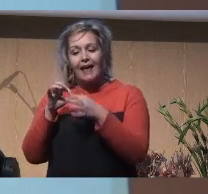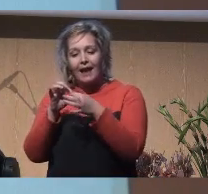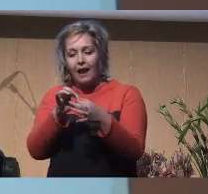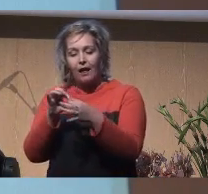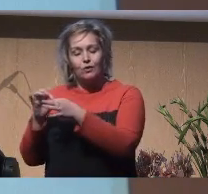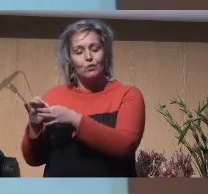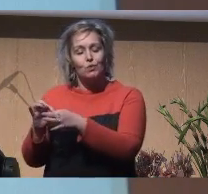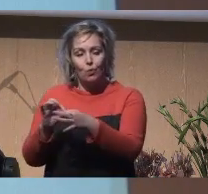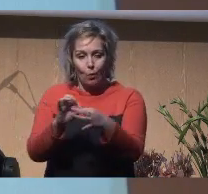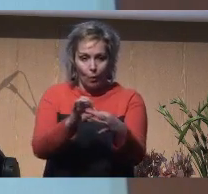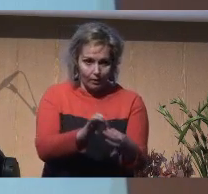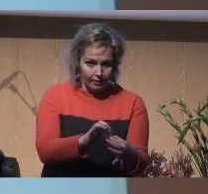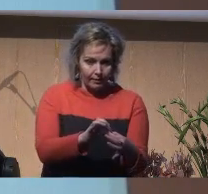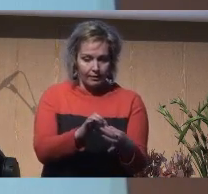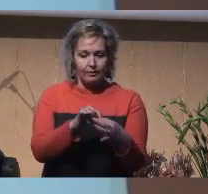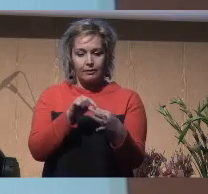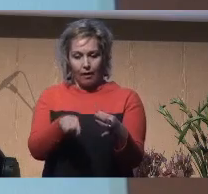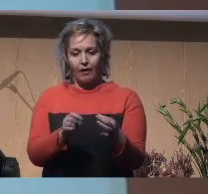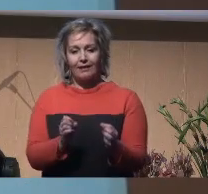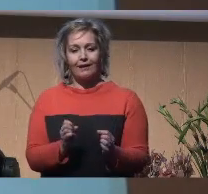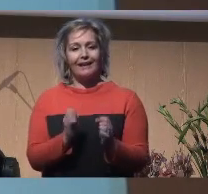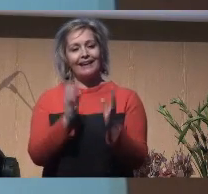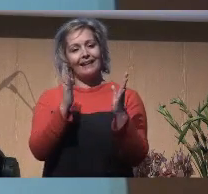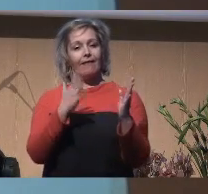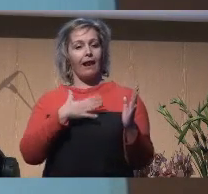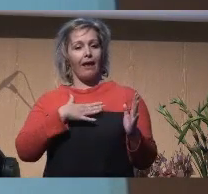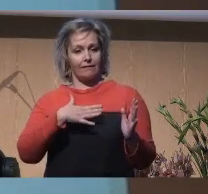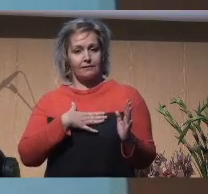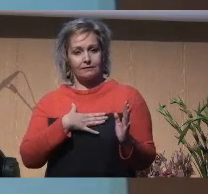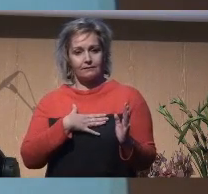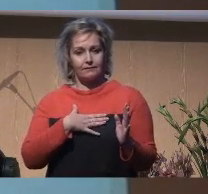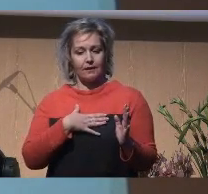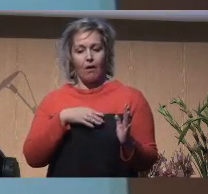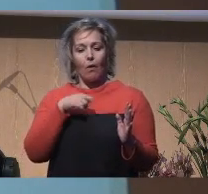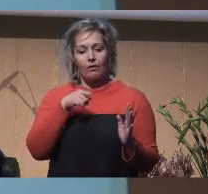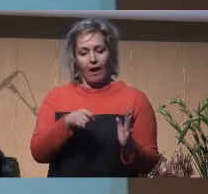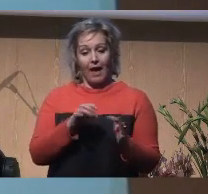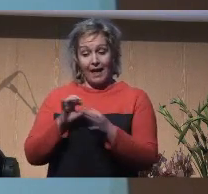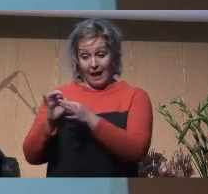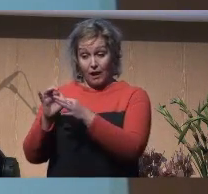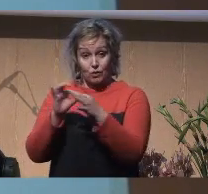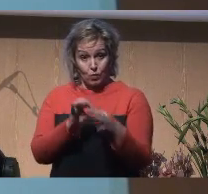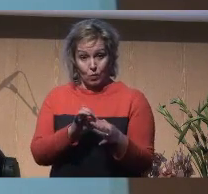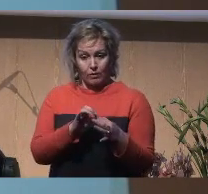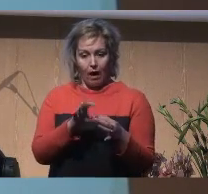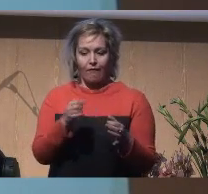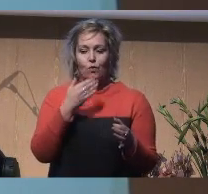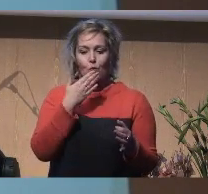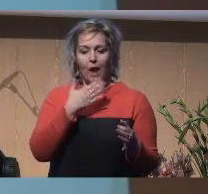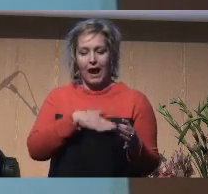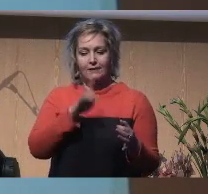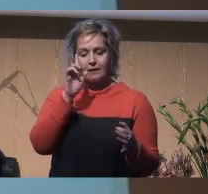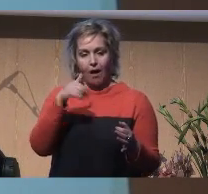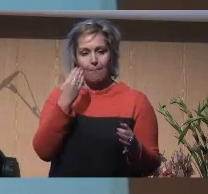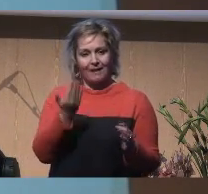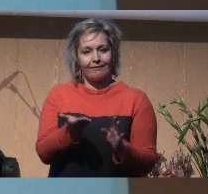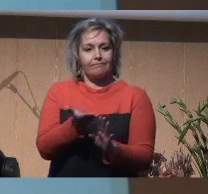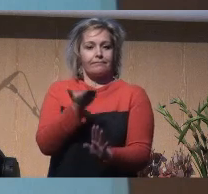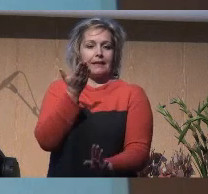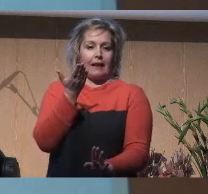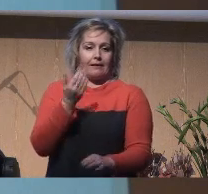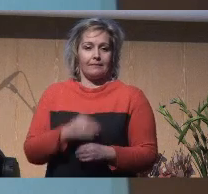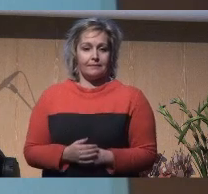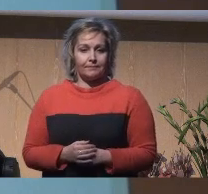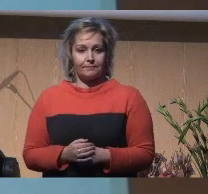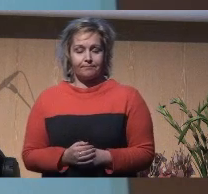relasjonene at livet leves, og det er i relasjonene at den gode helse kan bli til.